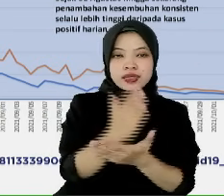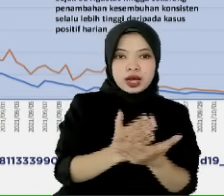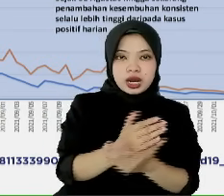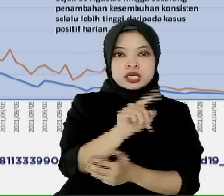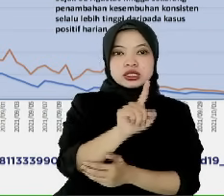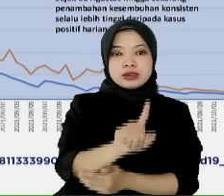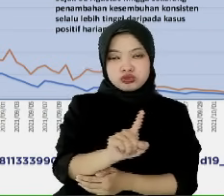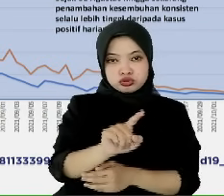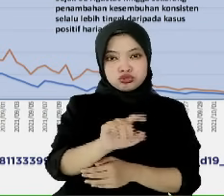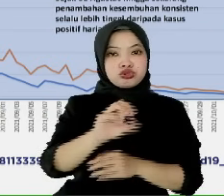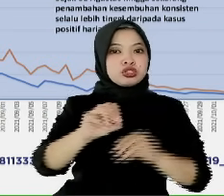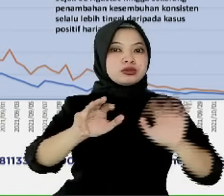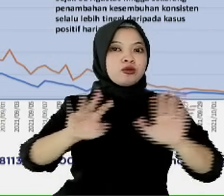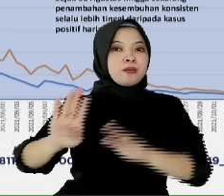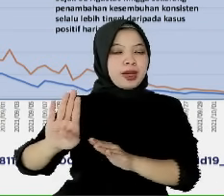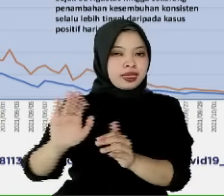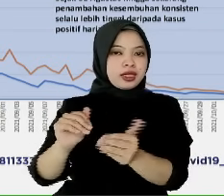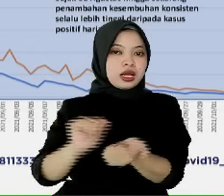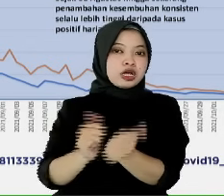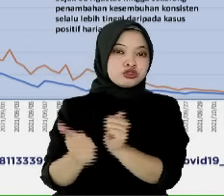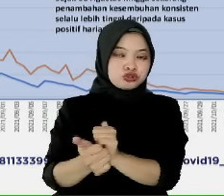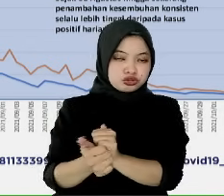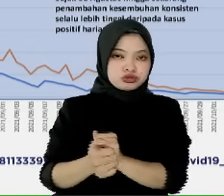1.094 kasus, Jawa Barat